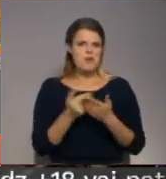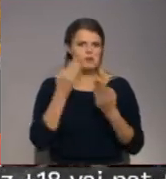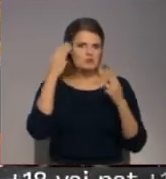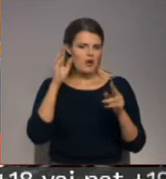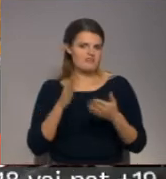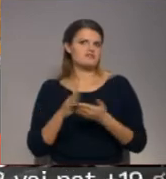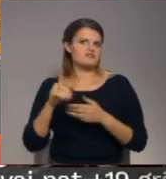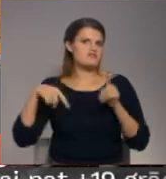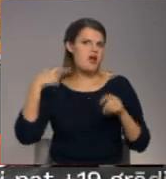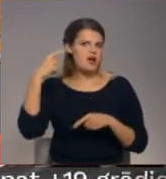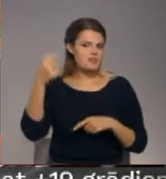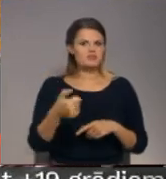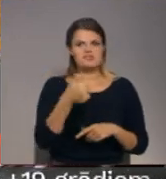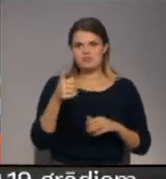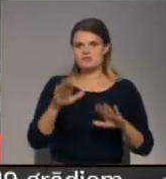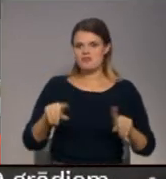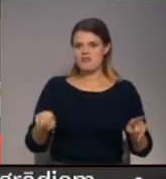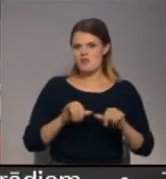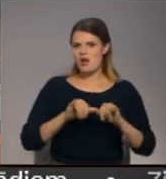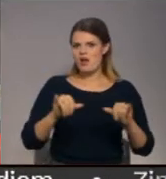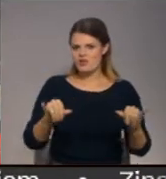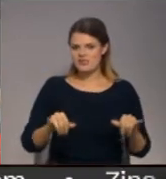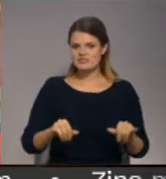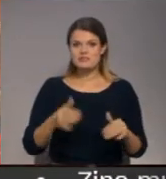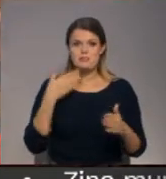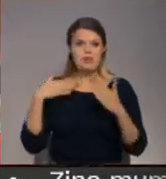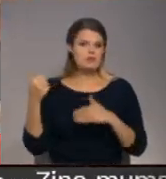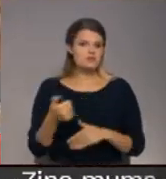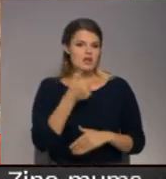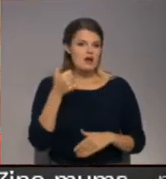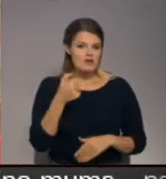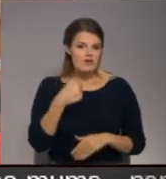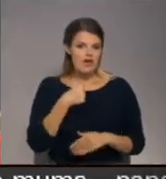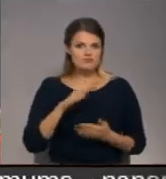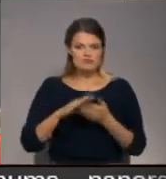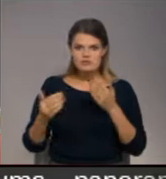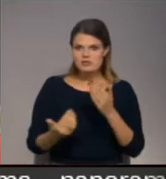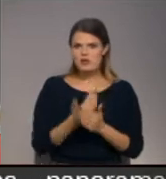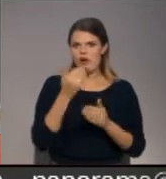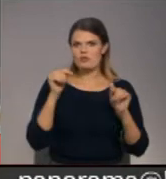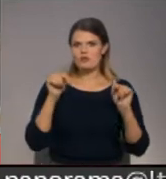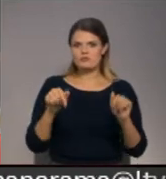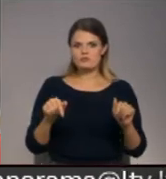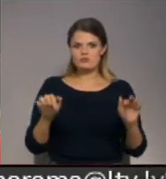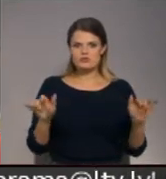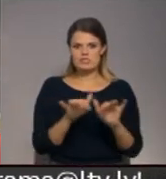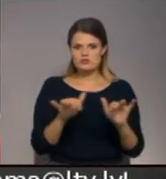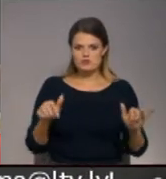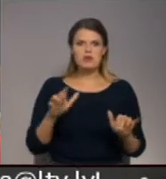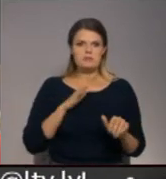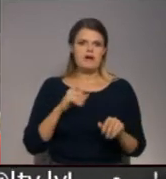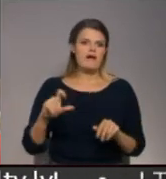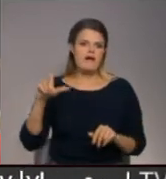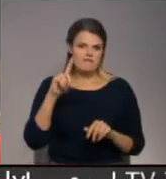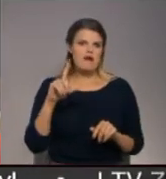kas nākamajos gados arī varētu attīstīties. Pēdējos gados es uz jaunajiem šīs firmas instrumentiem esmu spēlējis vairākus